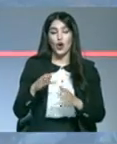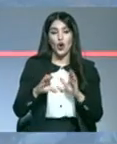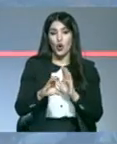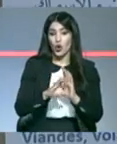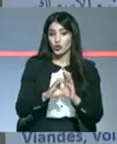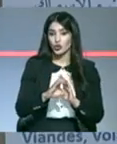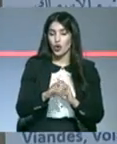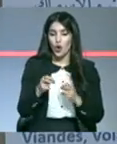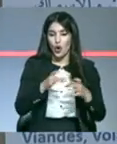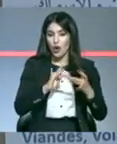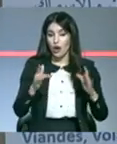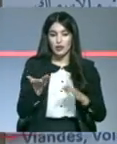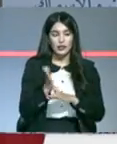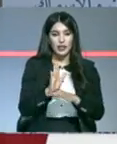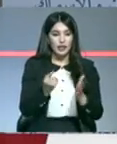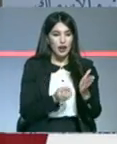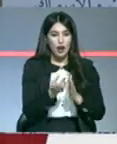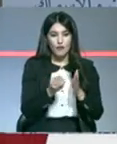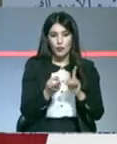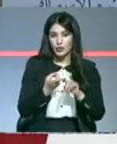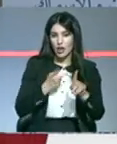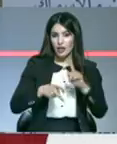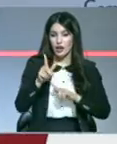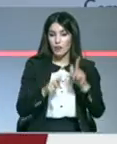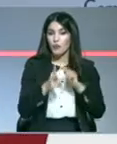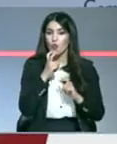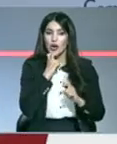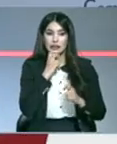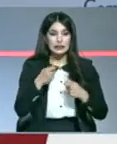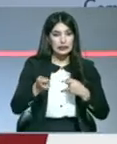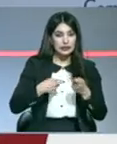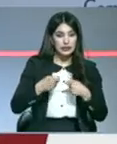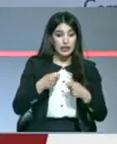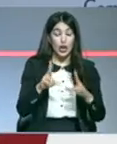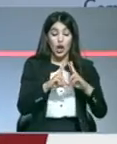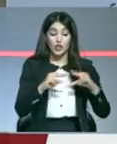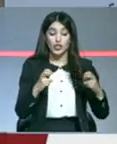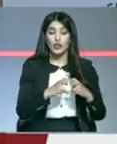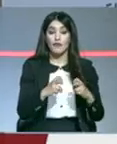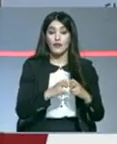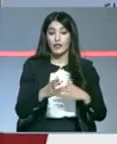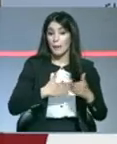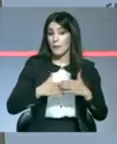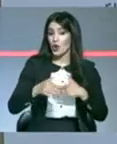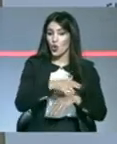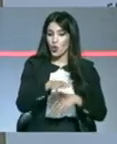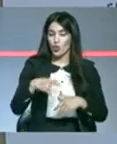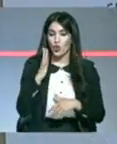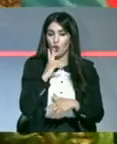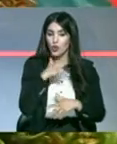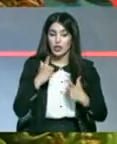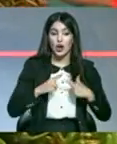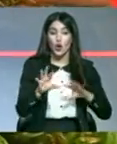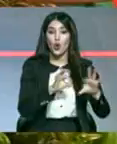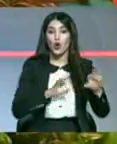لاين بهدف اعطاء هامش تحرك اكبر للمستهلك في التعاطي مع مساله شفافيه اسعار المنتوجات ومن حريه